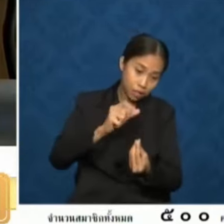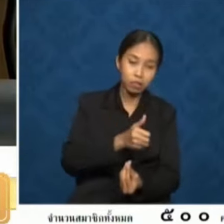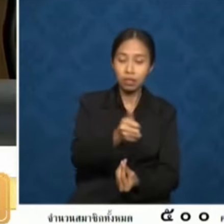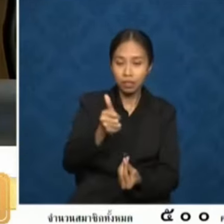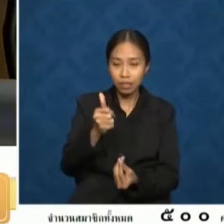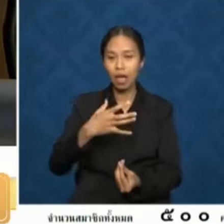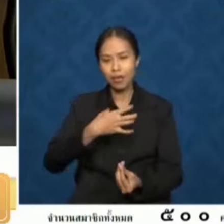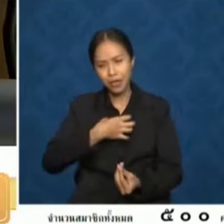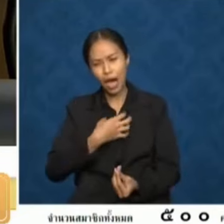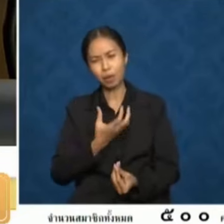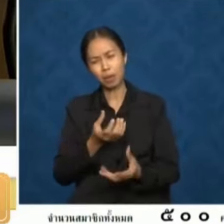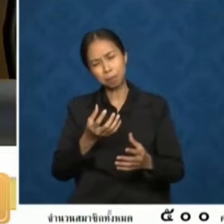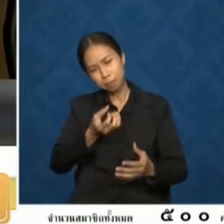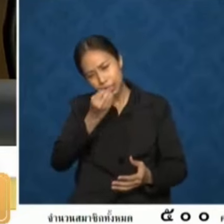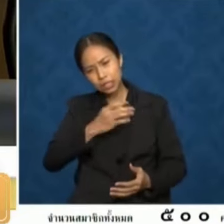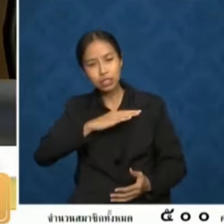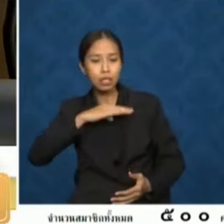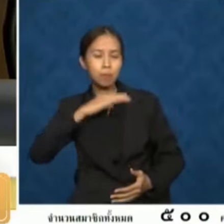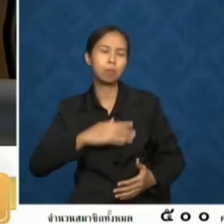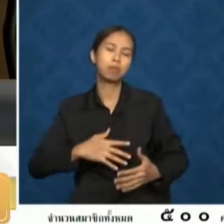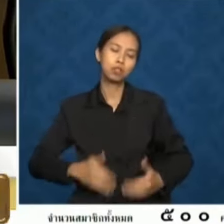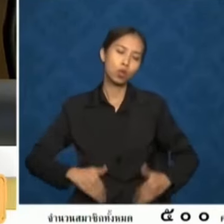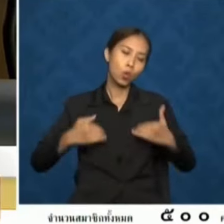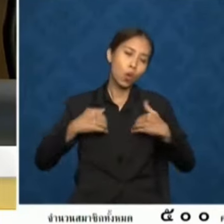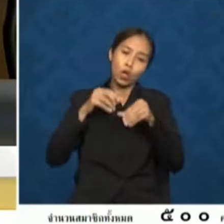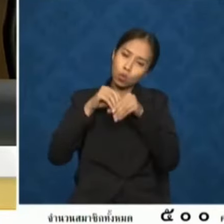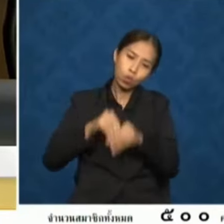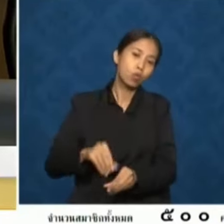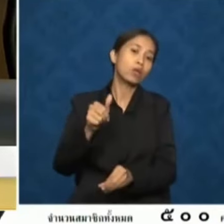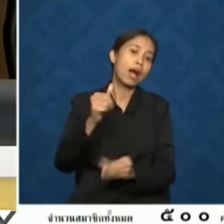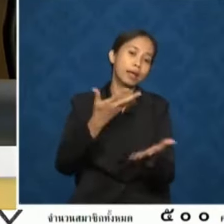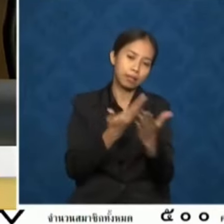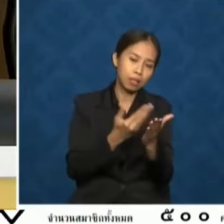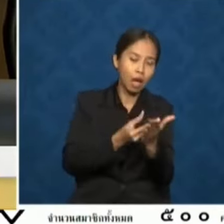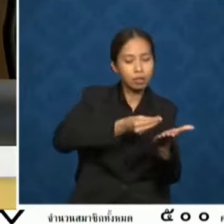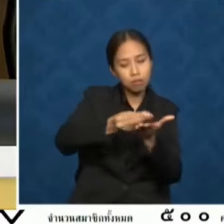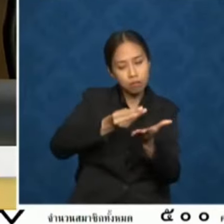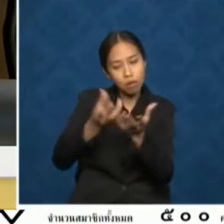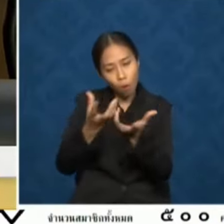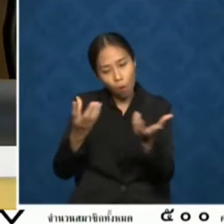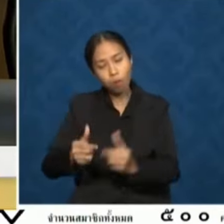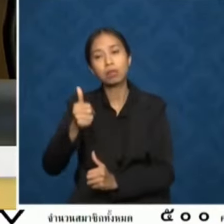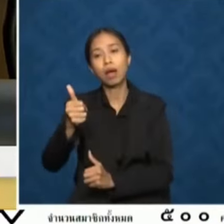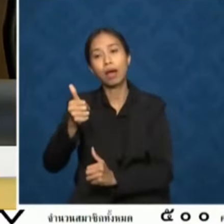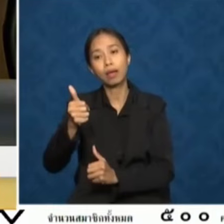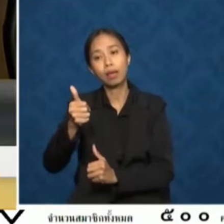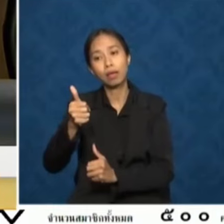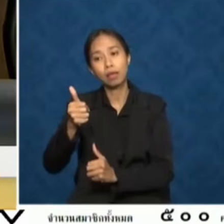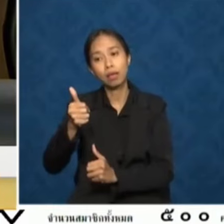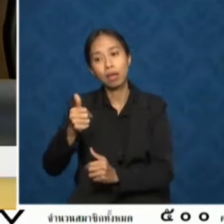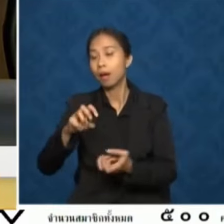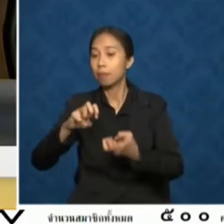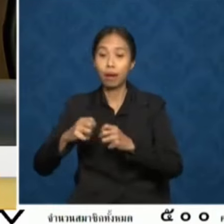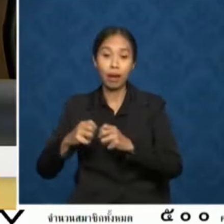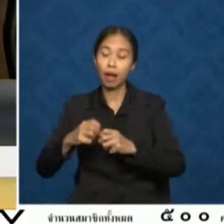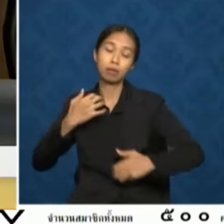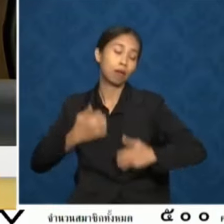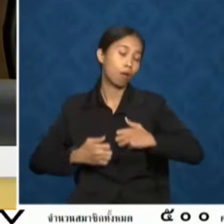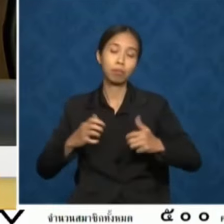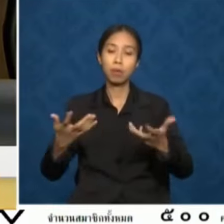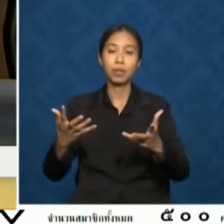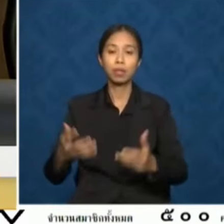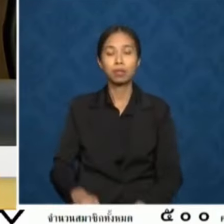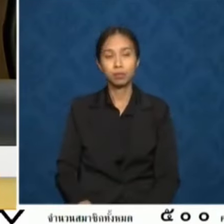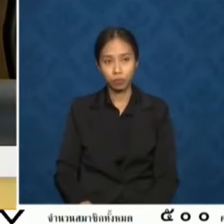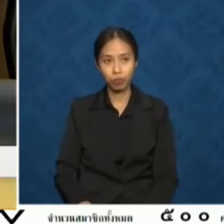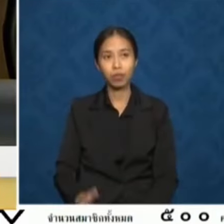ให้ท้องเนี่ยอิ่มอยู่ได้ตลาดจับจ่ายใช้สอยกันเขาก็มีเดือดร้อนอะไรผ